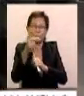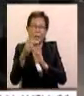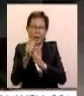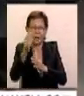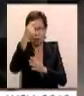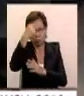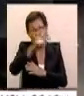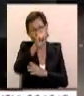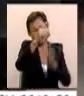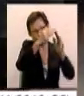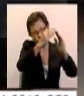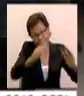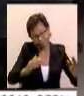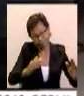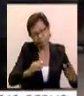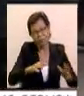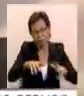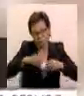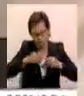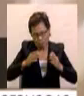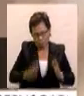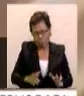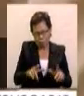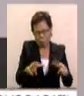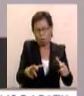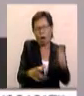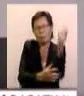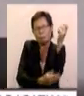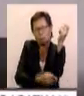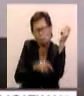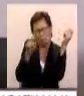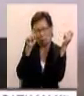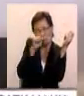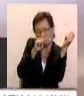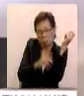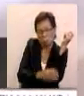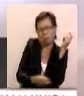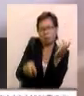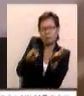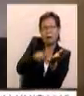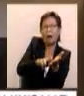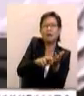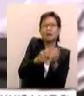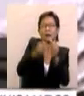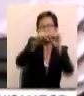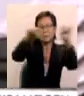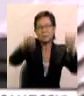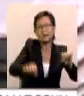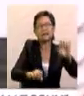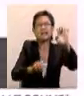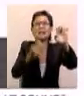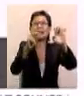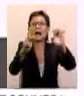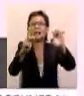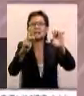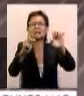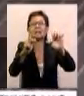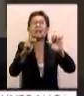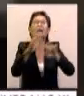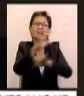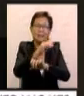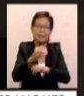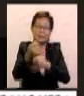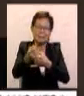RM50,000 bagi setiap unit. Penerima dipilih daripada golongan miskin tegar yang berdaftar dengan sistem e-kasih, Baitul Mal